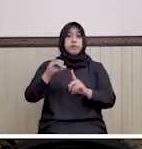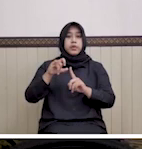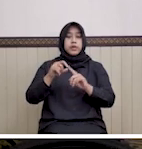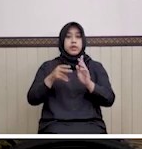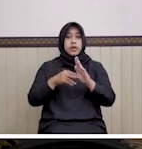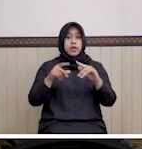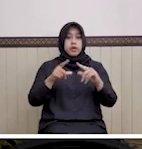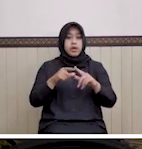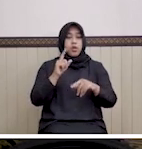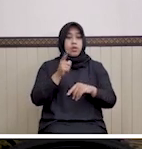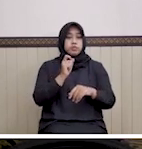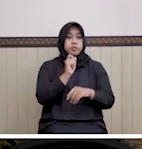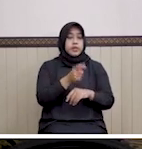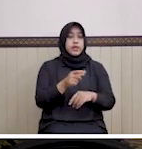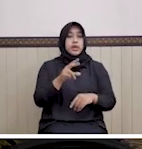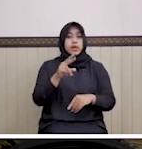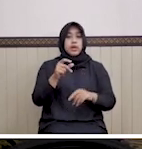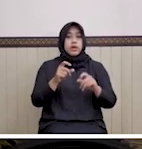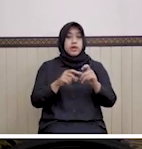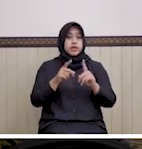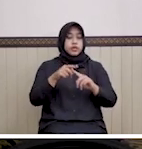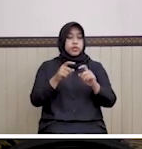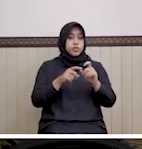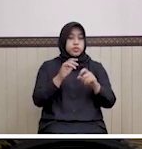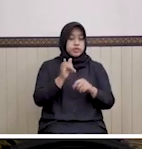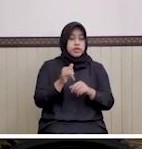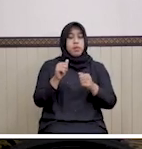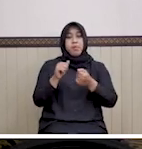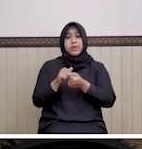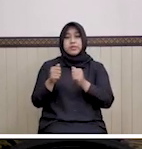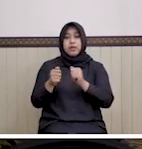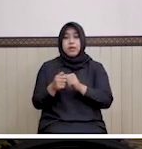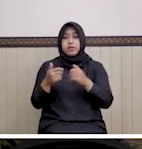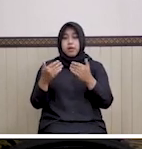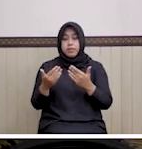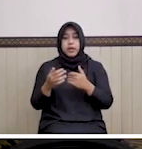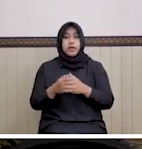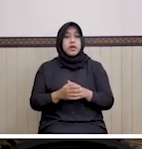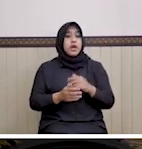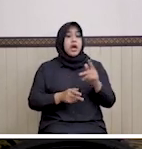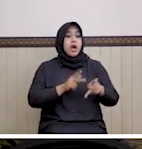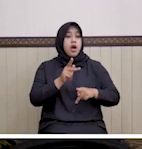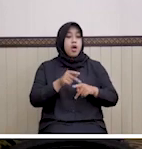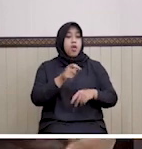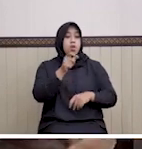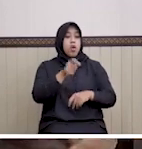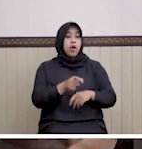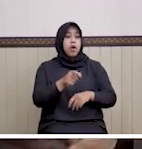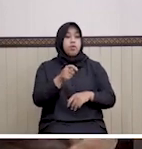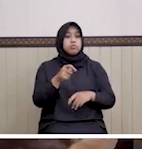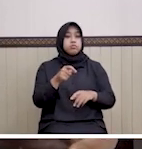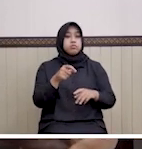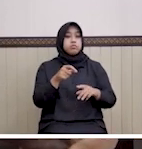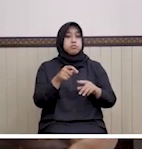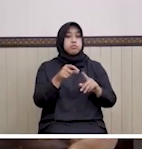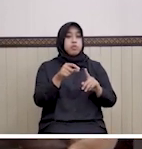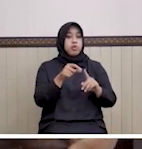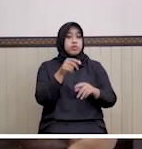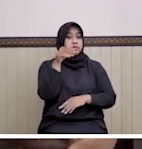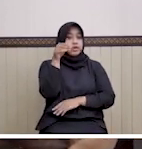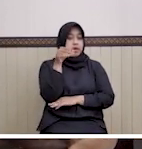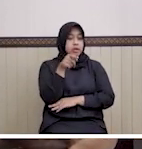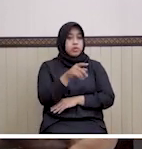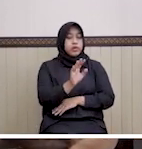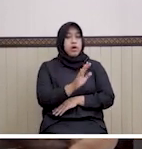harus membayar restitusinya permasalahannya adalah ketika si terpidana itu tidak mau